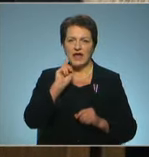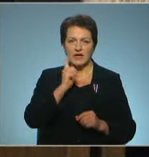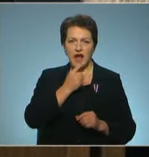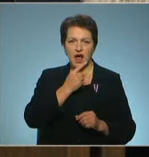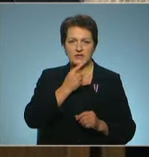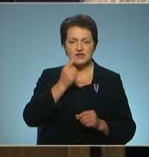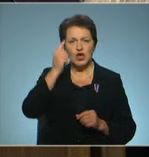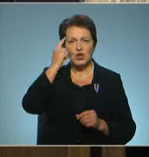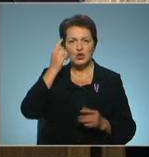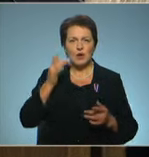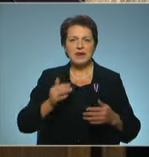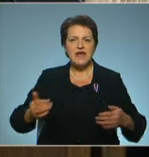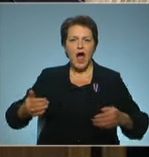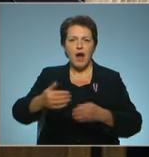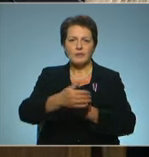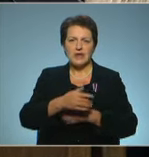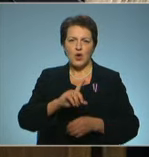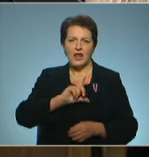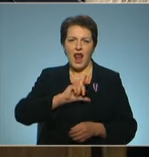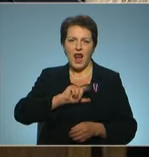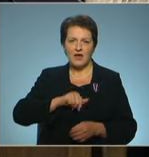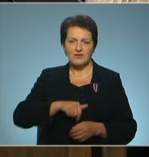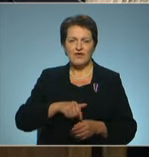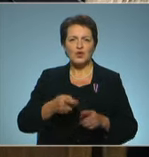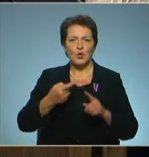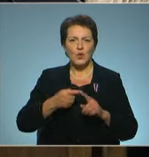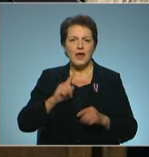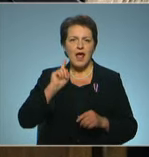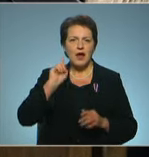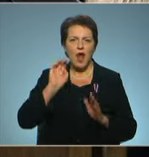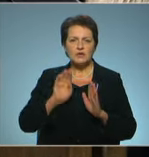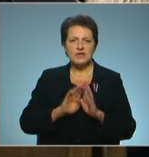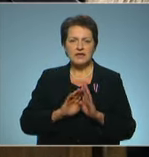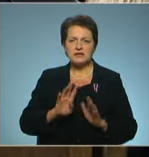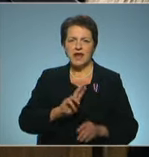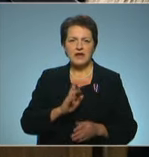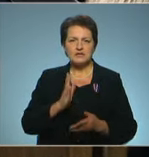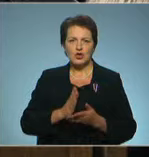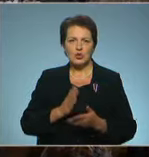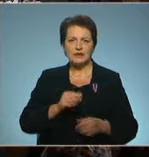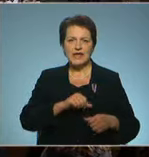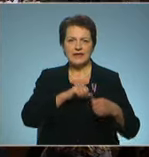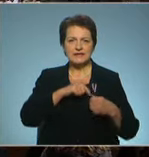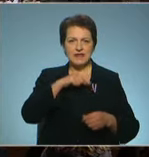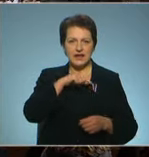domās apskaut Latviju un ieklausīties, kas notiek sirdī.